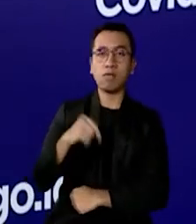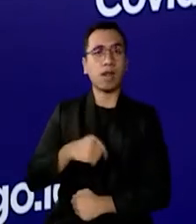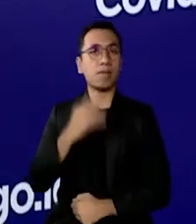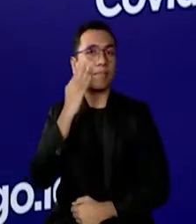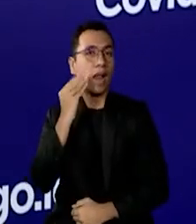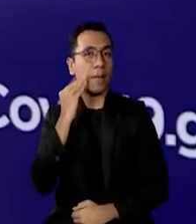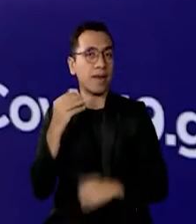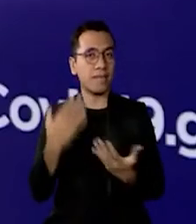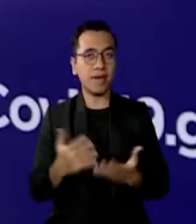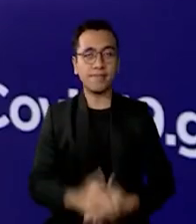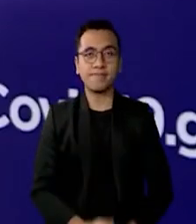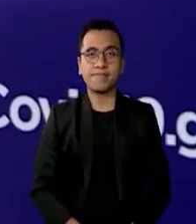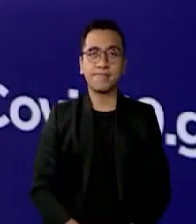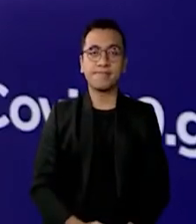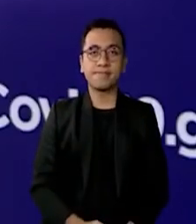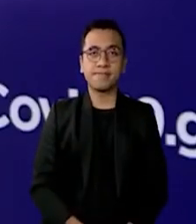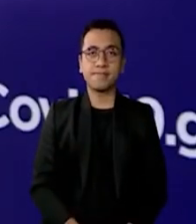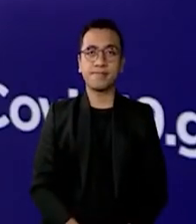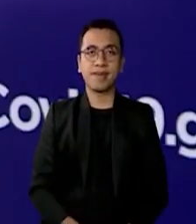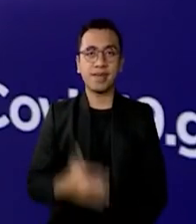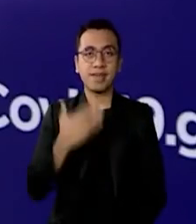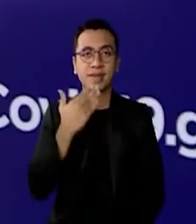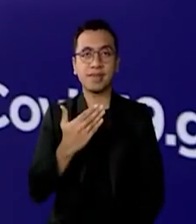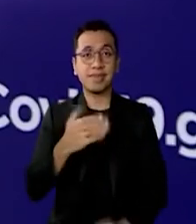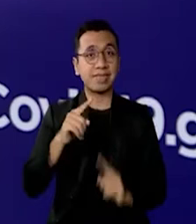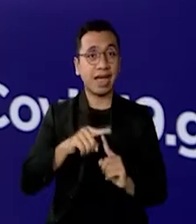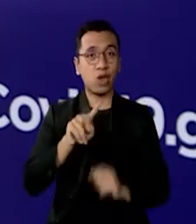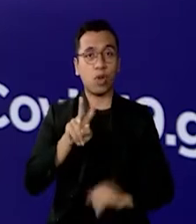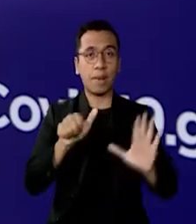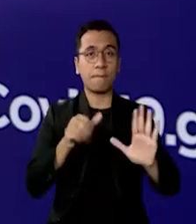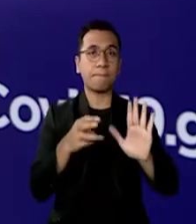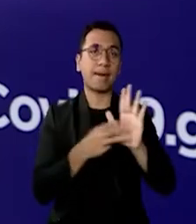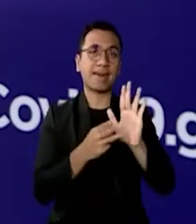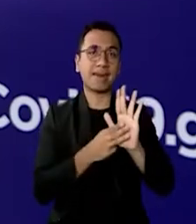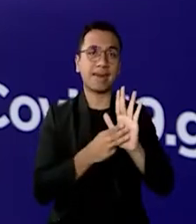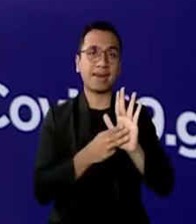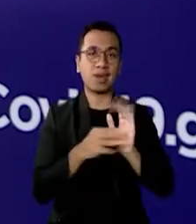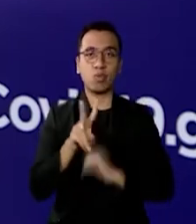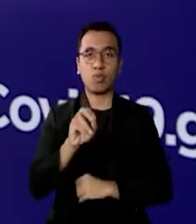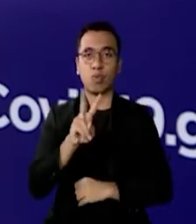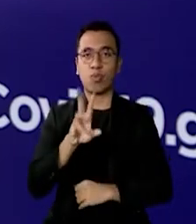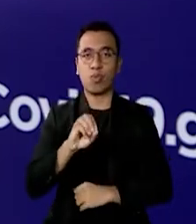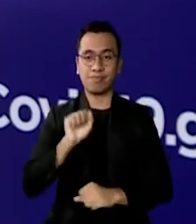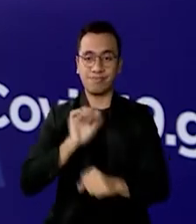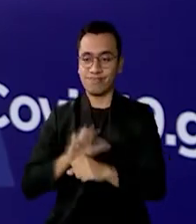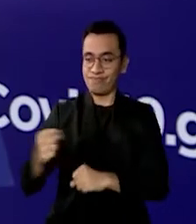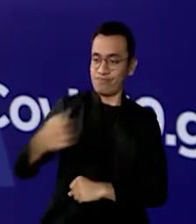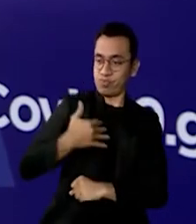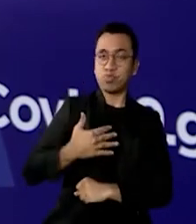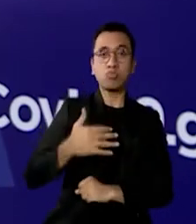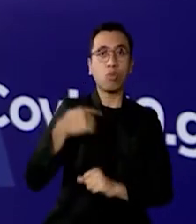ke-19 ya terima kasih tanggal 26 Mar saya dinyatakan terkonfirmasi positif